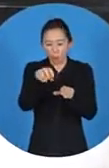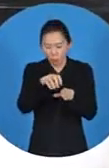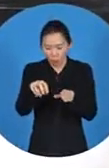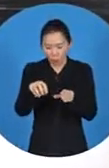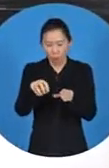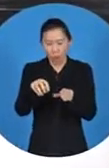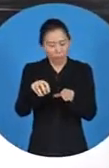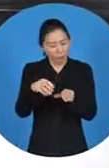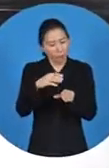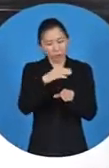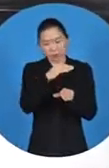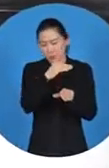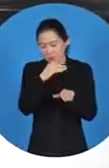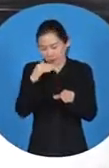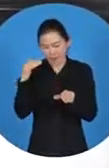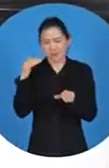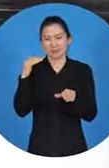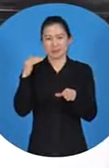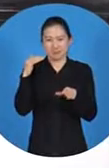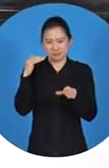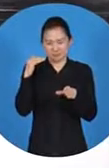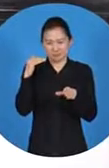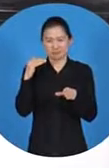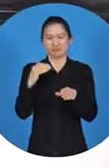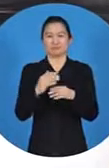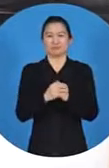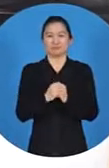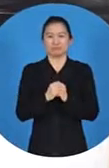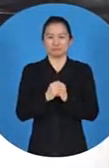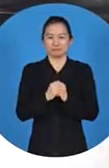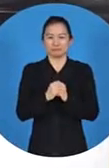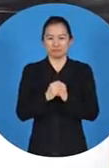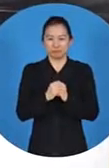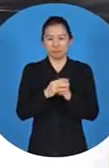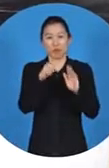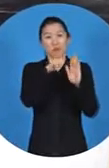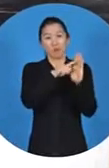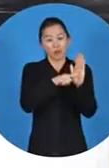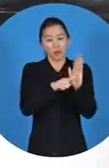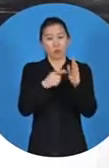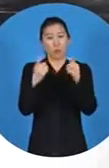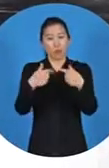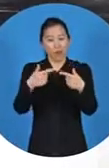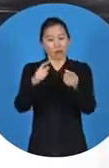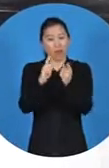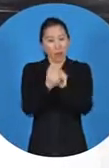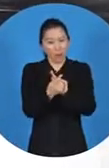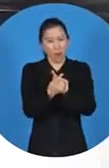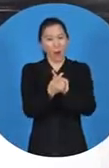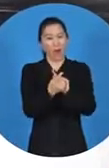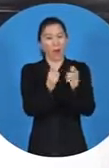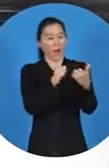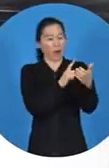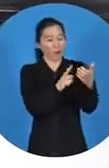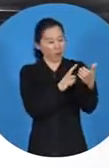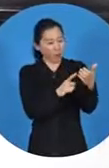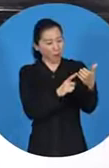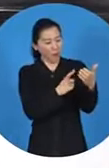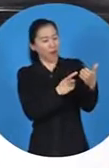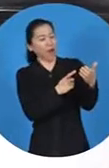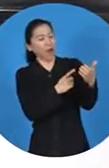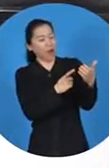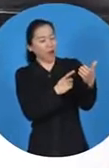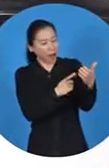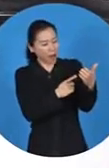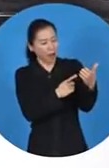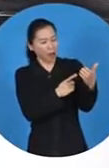それが一番素晴らしいなって思います。 じゃあメニューも結構どんどん変わるから、 それも楽しみですよね。 そうですよね。またなんか